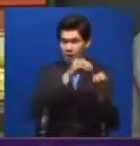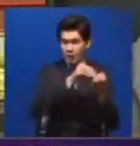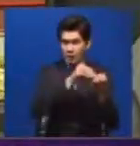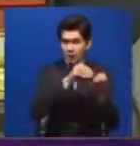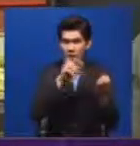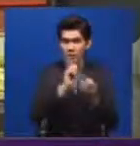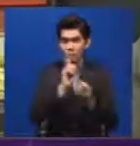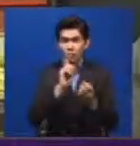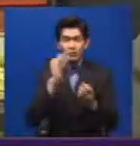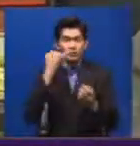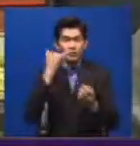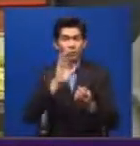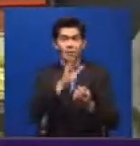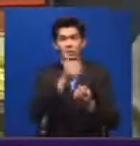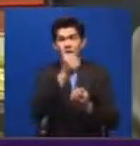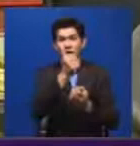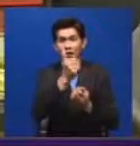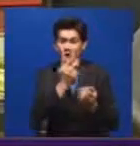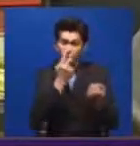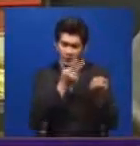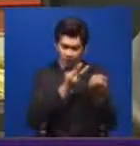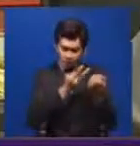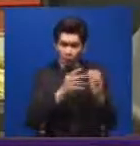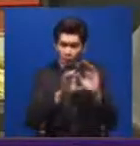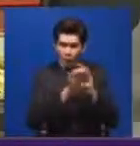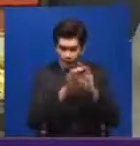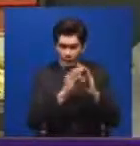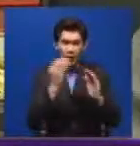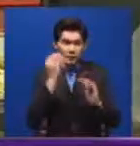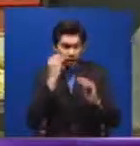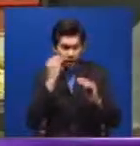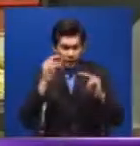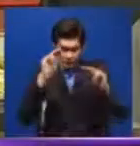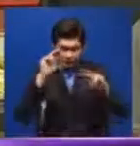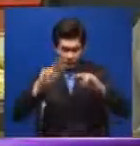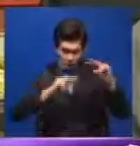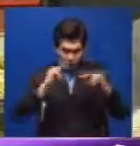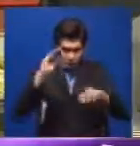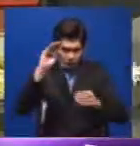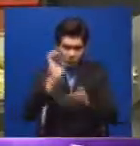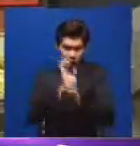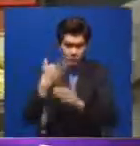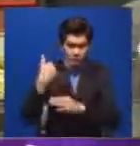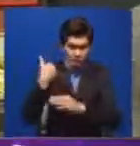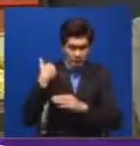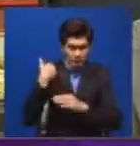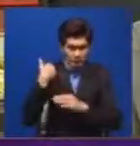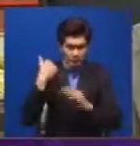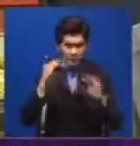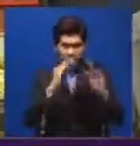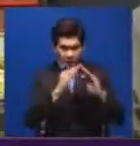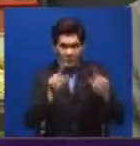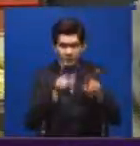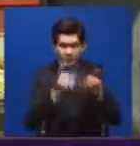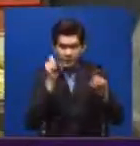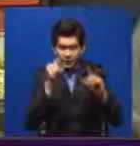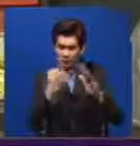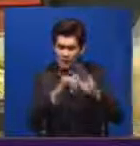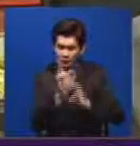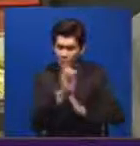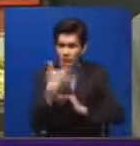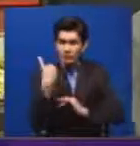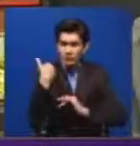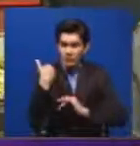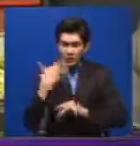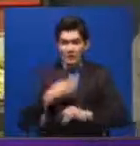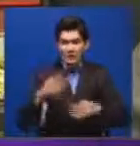ทโฟนของพี่น้องประชาชนได้ท่านก็จะเห็นภาพว่าขณะนี้ตำรวจไปตรวจบ้านท่านเนี่ยมีความผิดปกติไหมนะครับหรือว่าท่